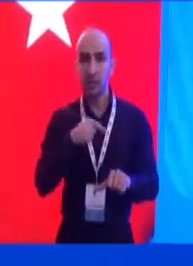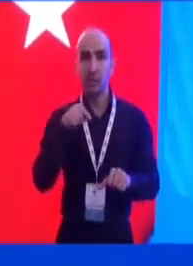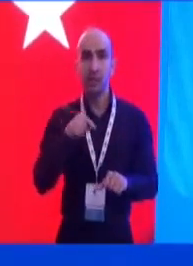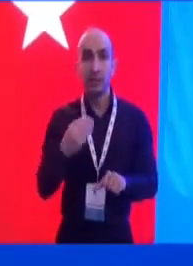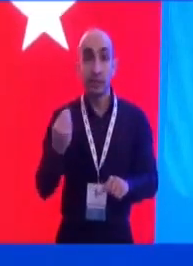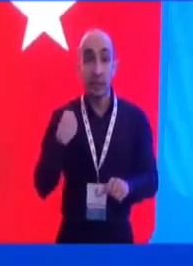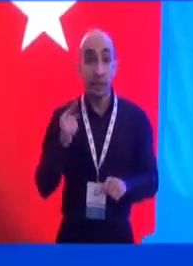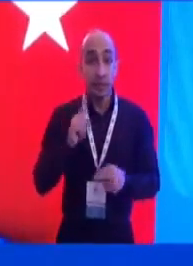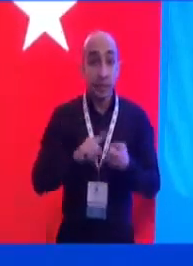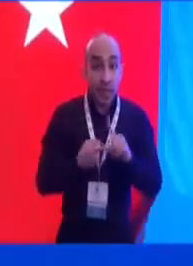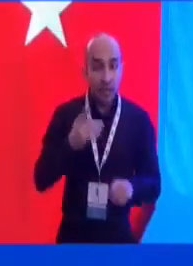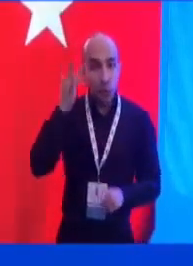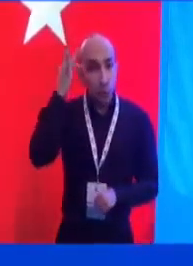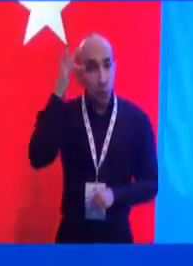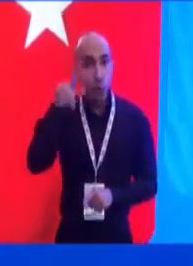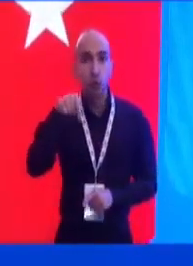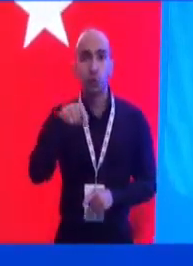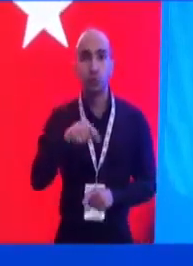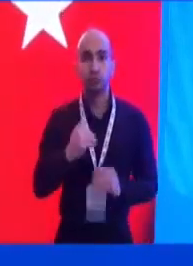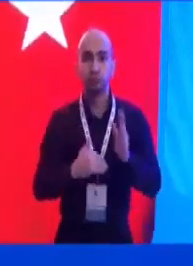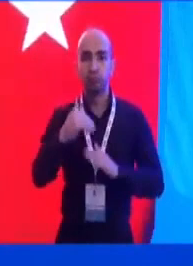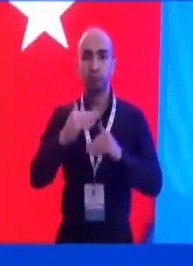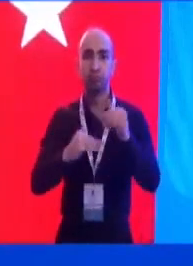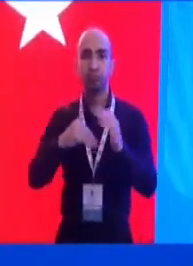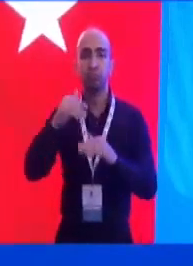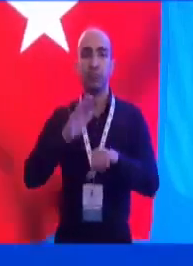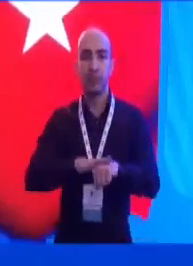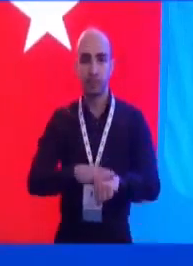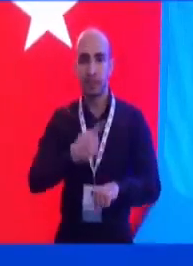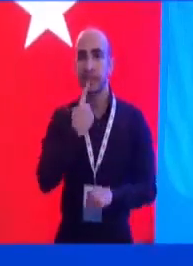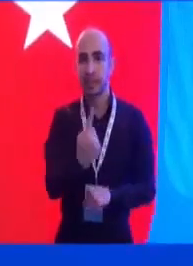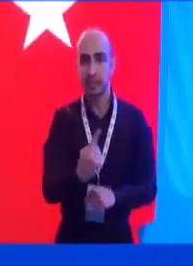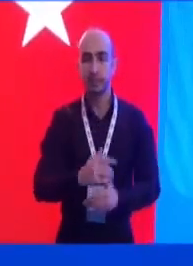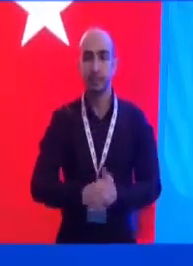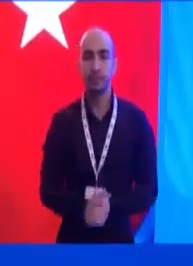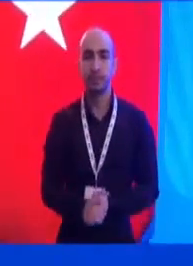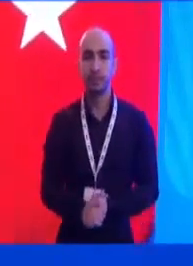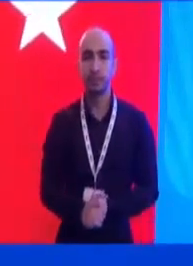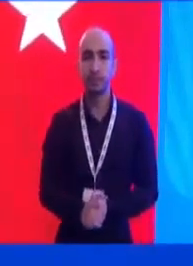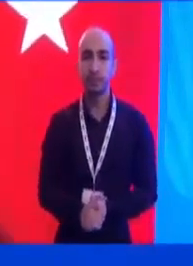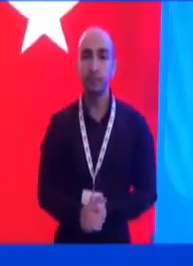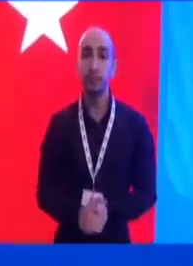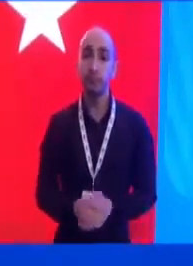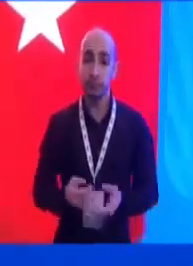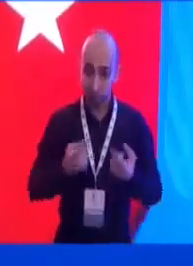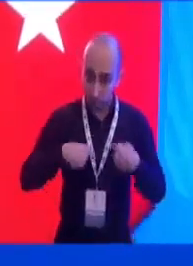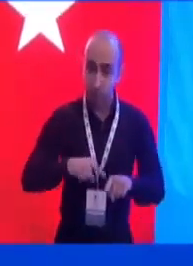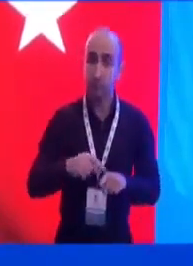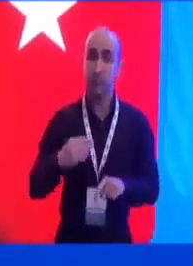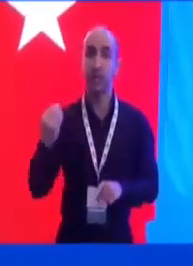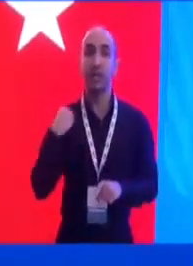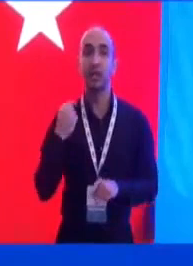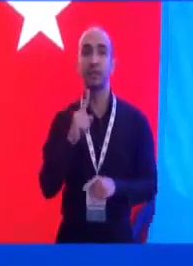bir siyasi kültürü inşa edeceğiz dedik. Evet, biz yepyeni bir siyasi